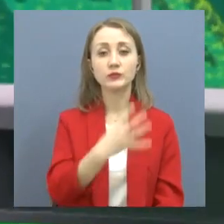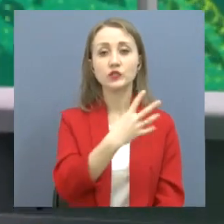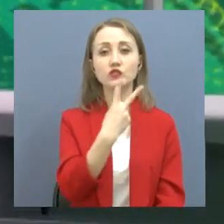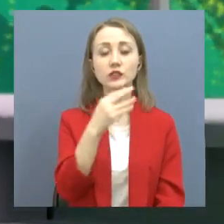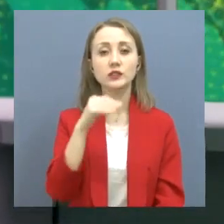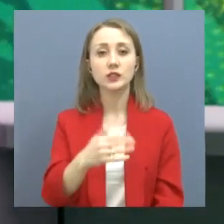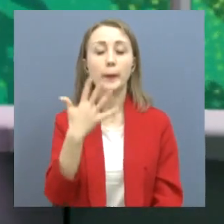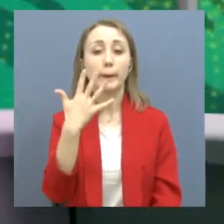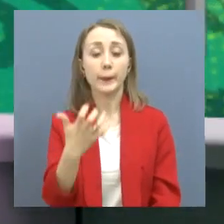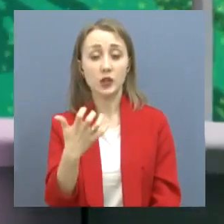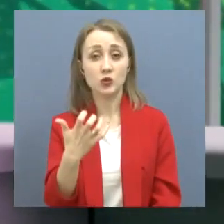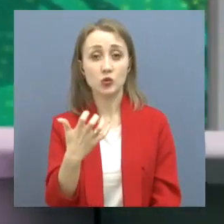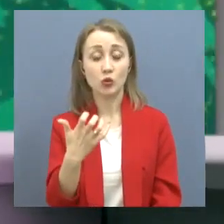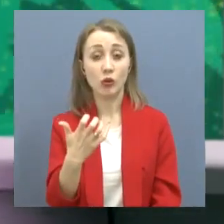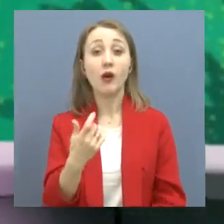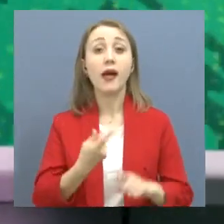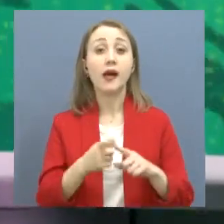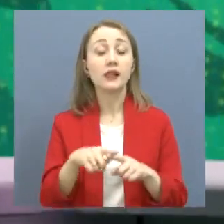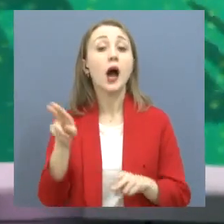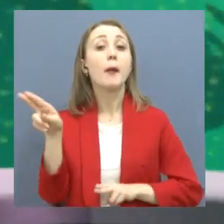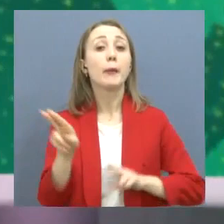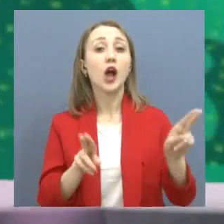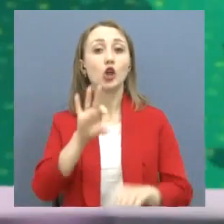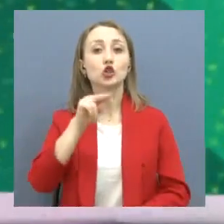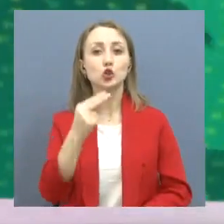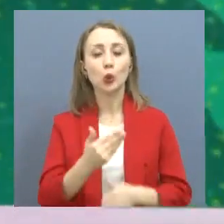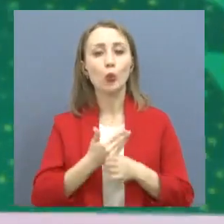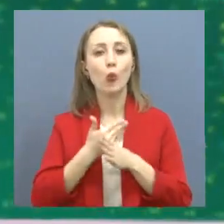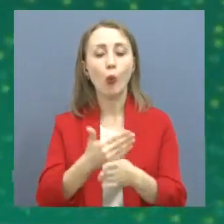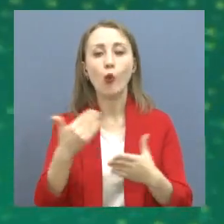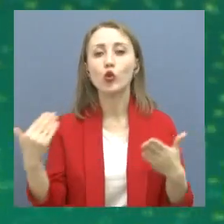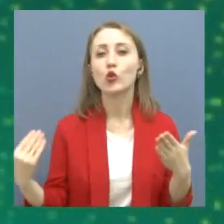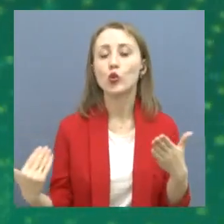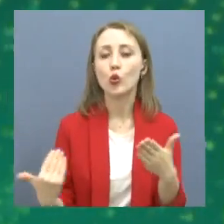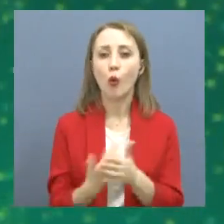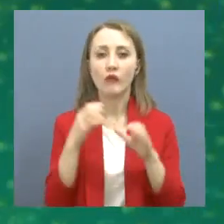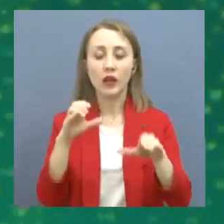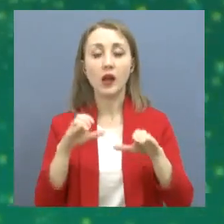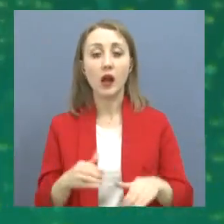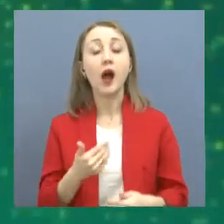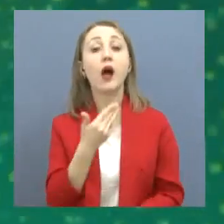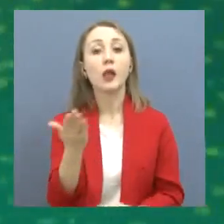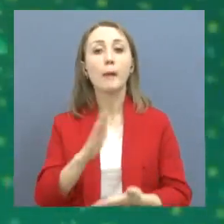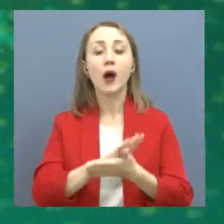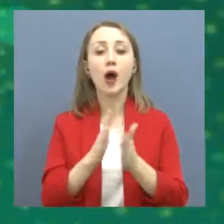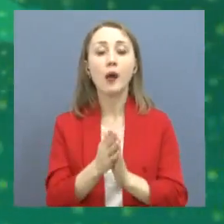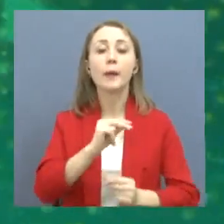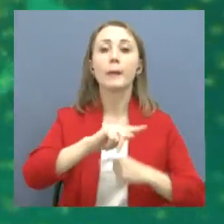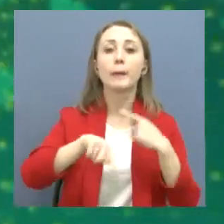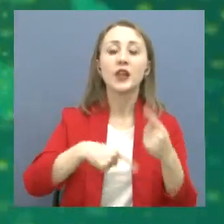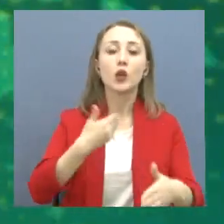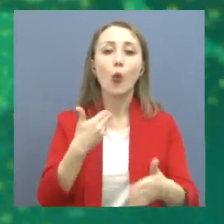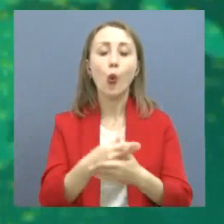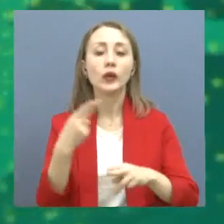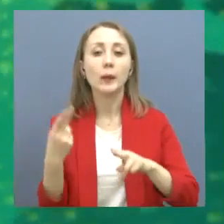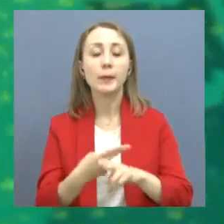42 500 тенге. На днях вышли правила социальных выплат в новой редакции. Она положена работникам бизнеса в отпуске без